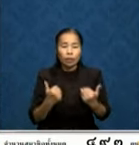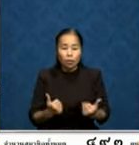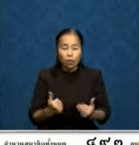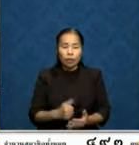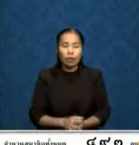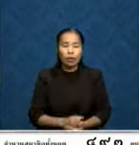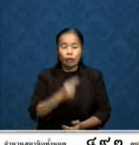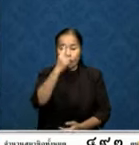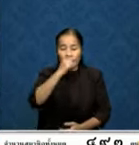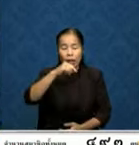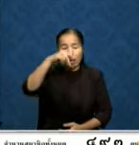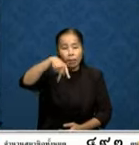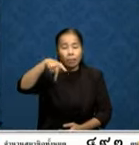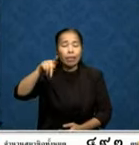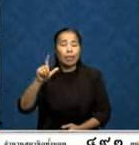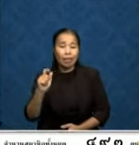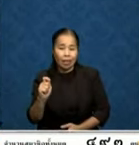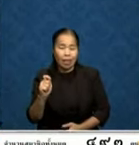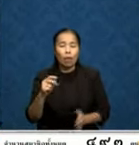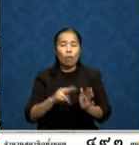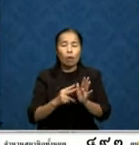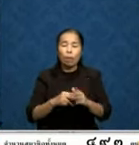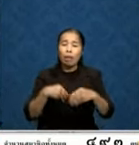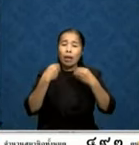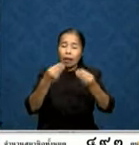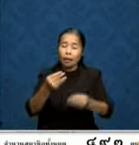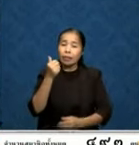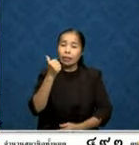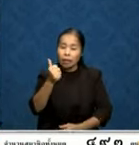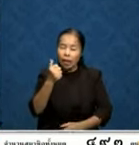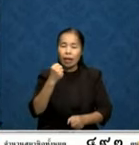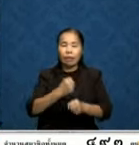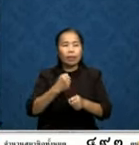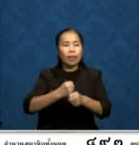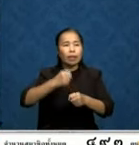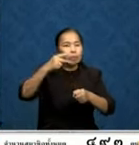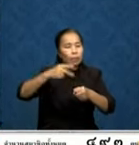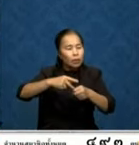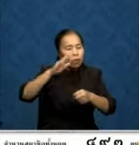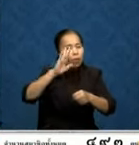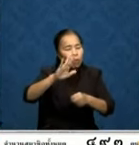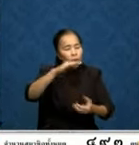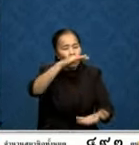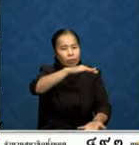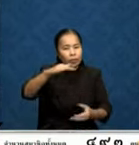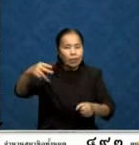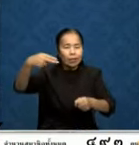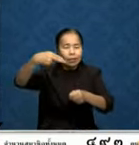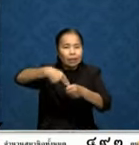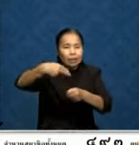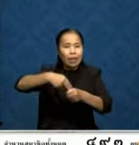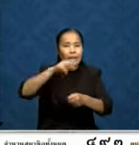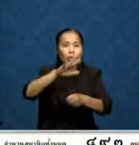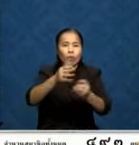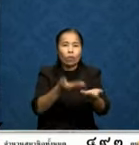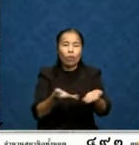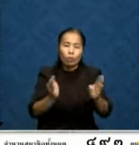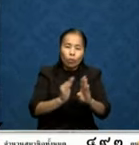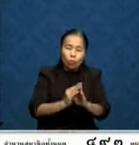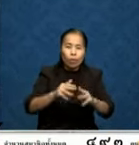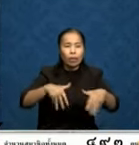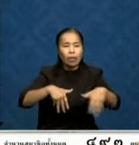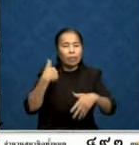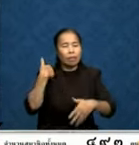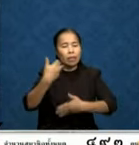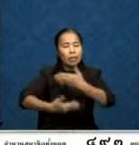นี่ยท่านจะเปิดให้โซล่ารูฟท็อปของภาคครัวเรือนหรือภาคเอกชนก็ตามที่เขาสามารถขาย